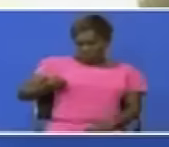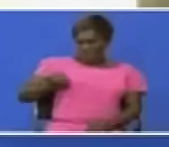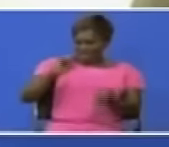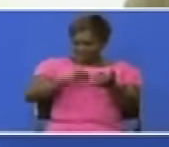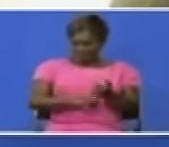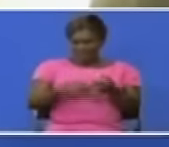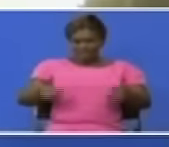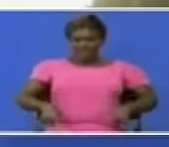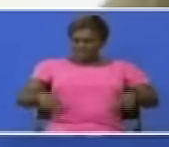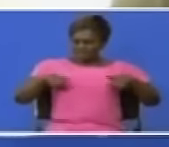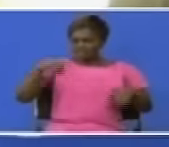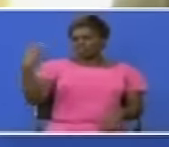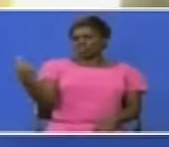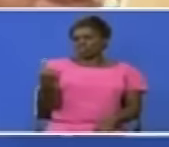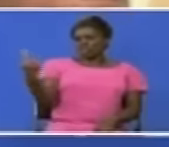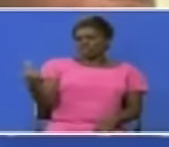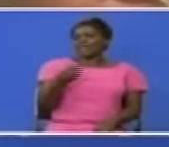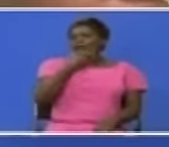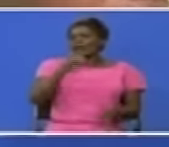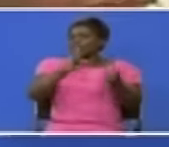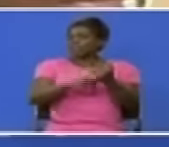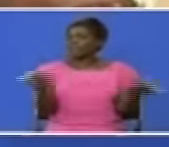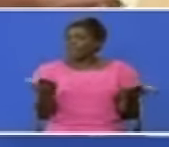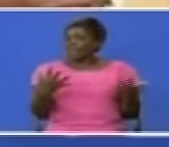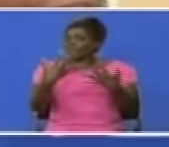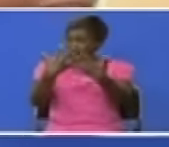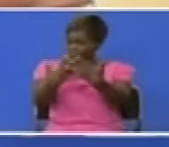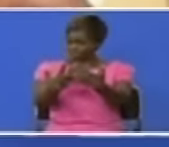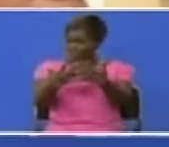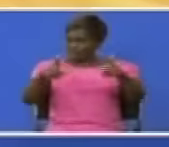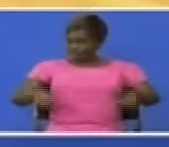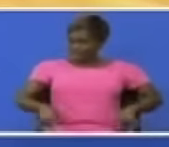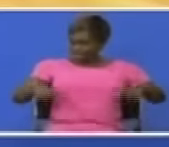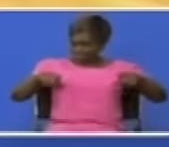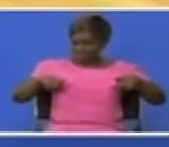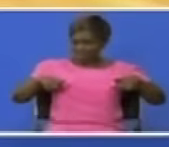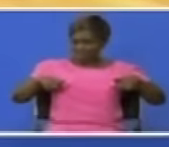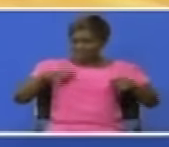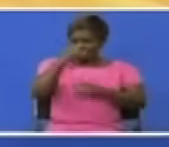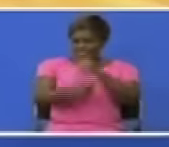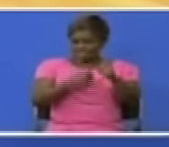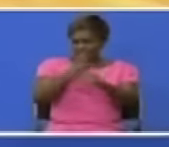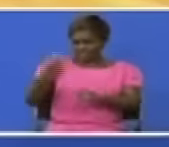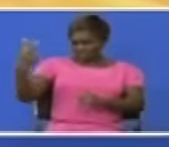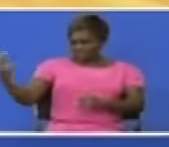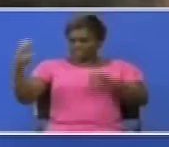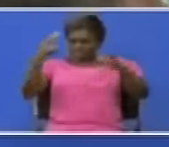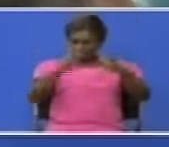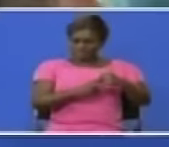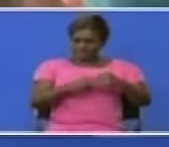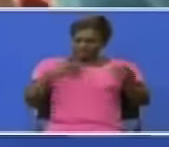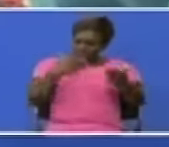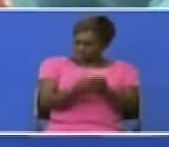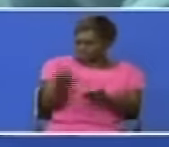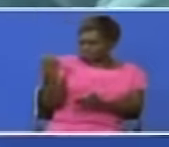Charles ameishi na upweke. Mumewe alipewa kifungo cha maisha katika jela ya Kamiti kwa miaka 27 hadi